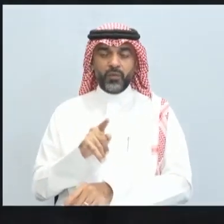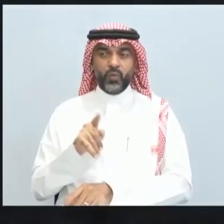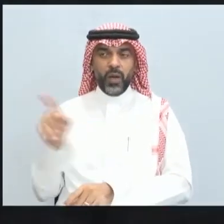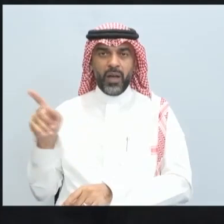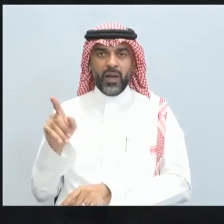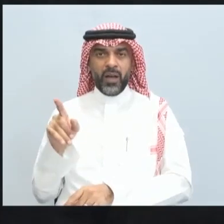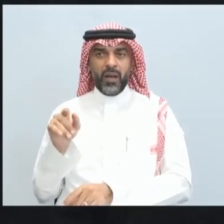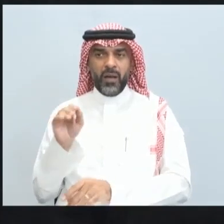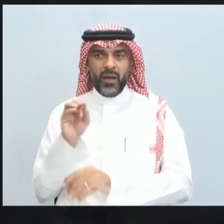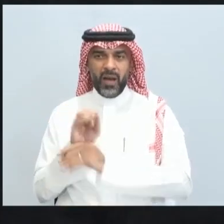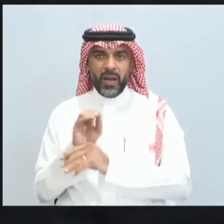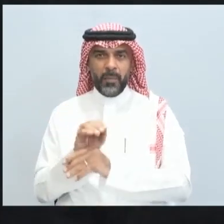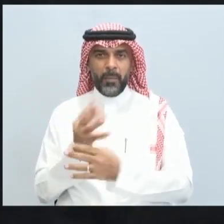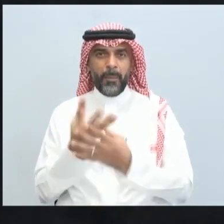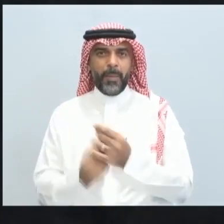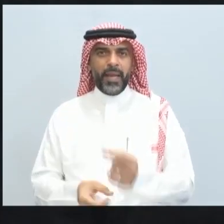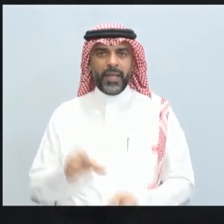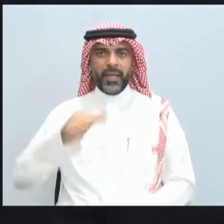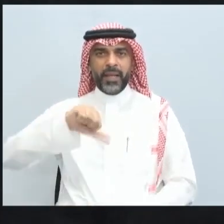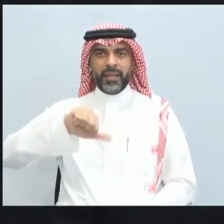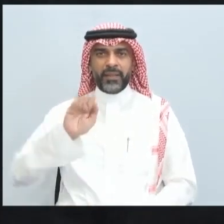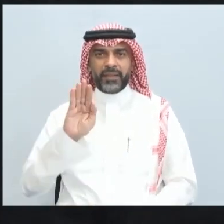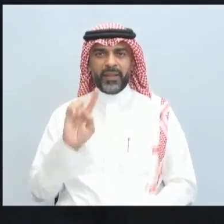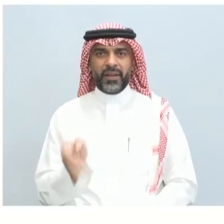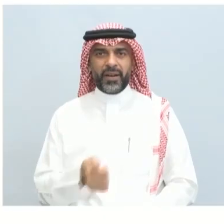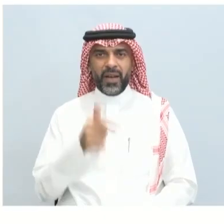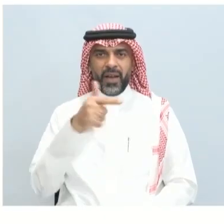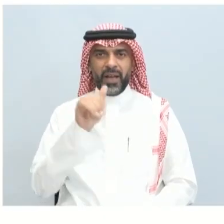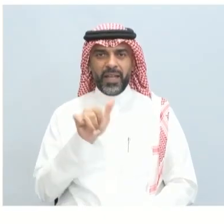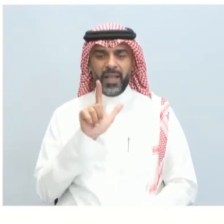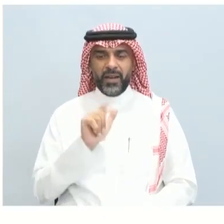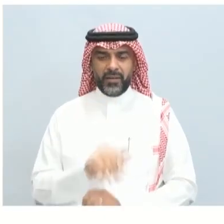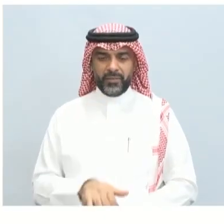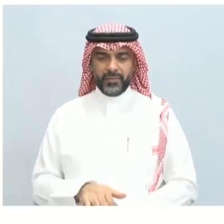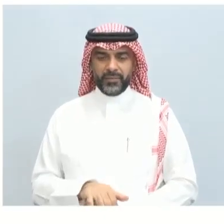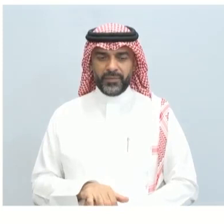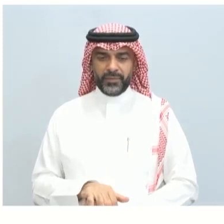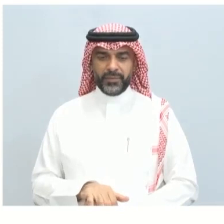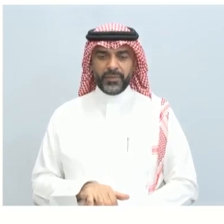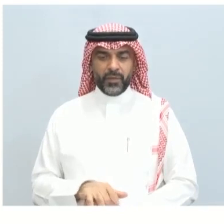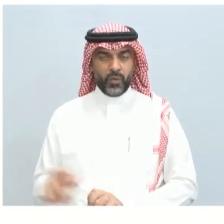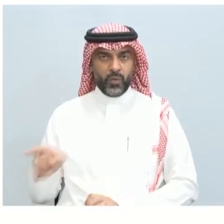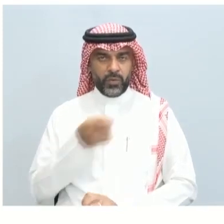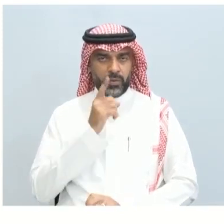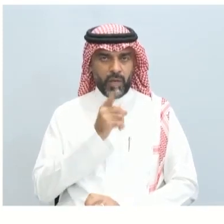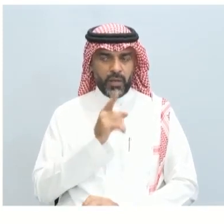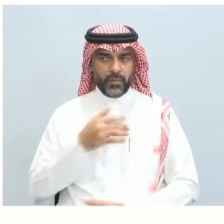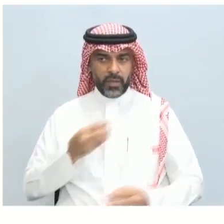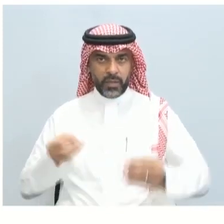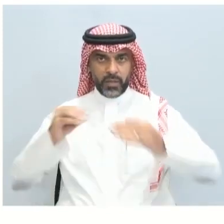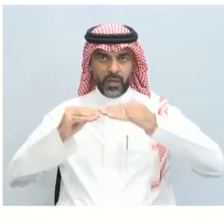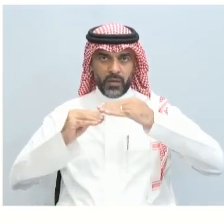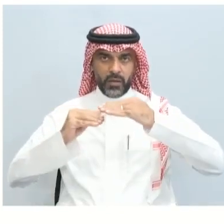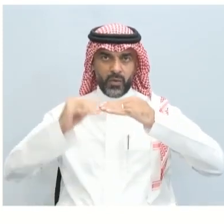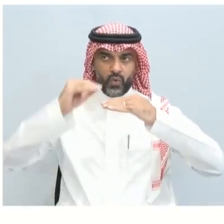اذا هنا دليل على ماذا احسنتم التحذير من الغلو في نبي الله عيسى عليه السلام